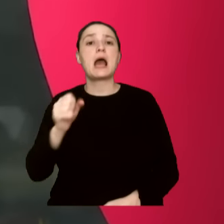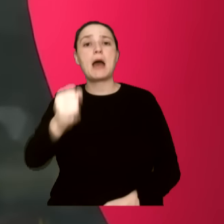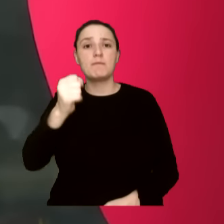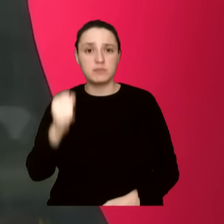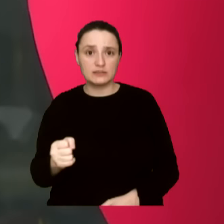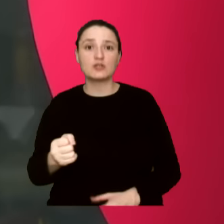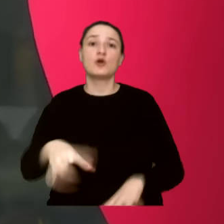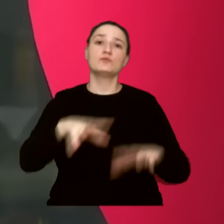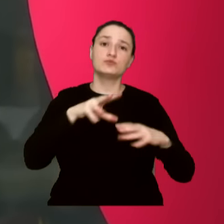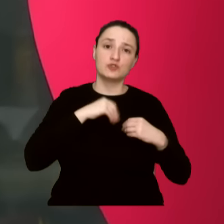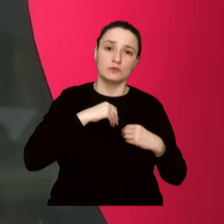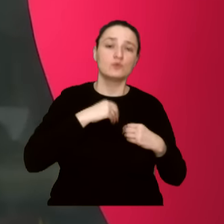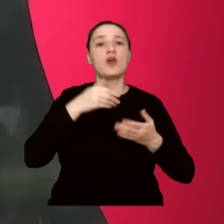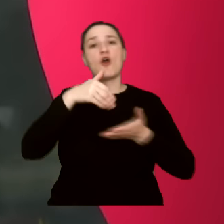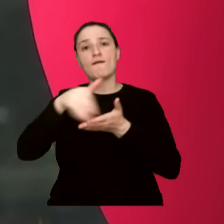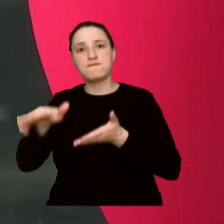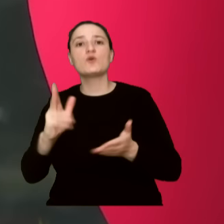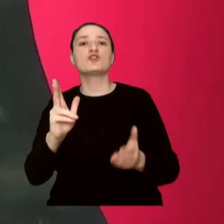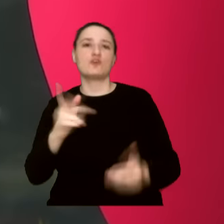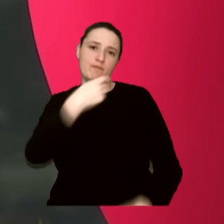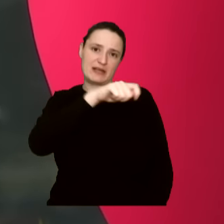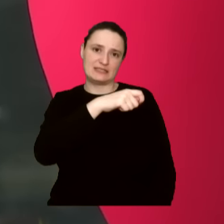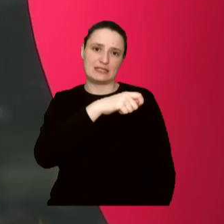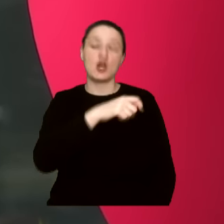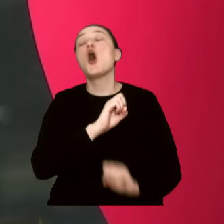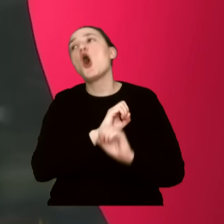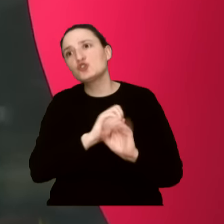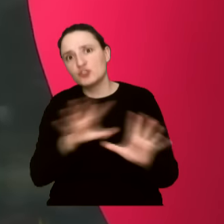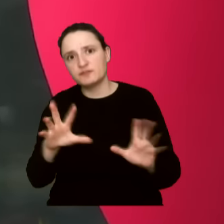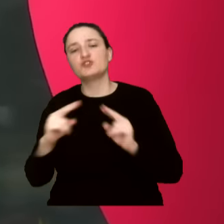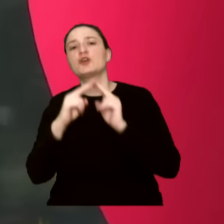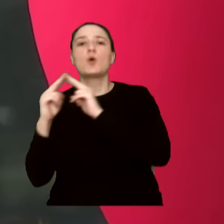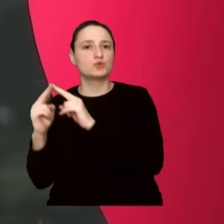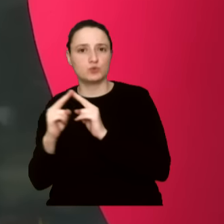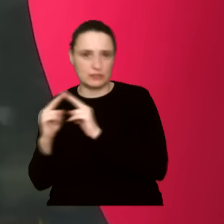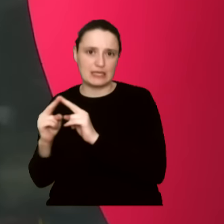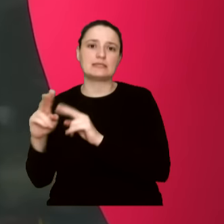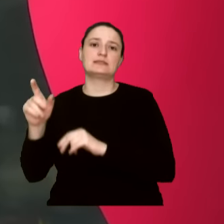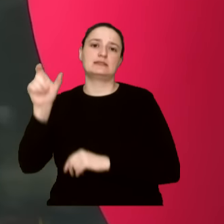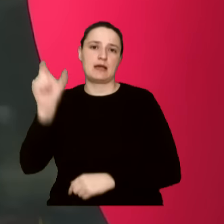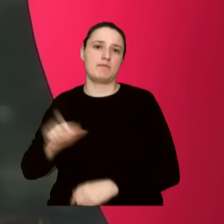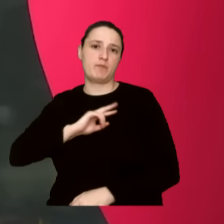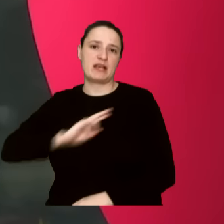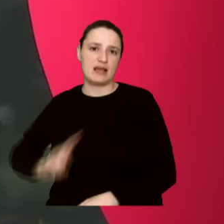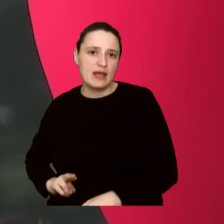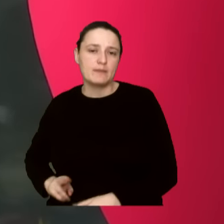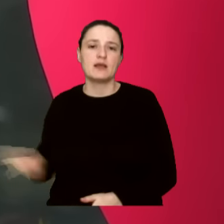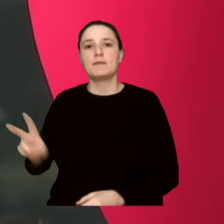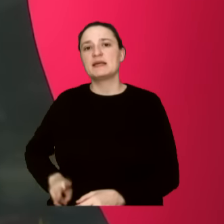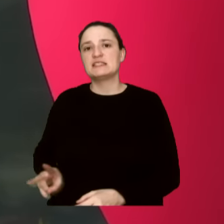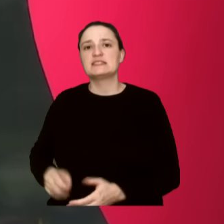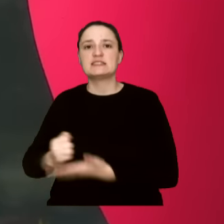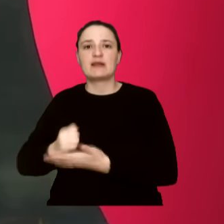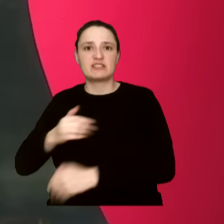odwołuje prezydent Rzeczypospolitej Polskiej. Oczywiście czyni to w konsultacji z prezesem Rady Ministrów i ministrem spraw zagranicznych,